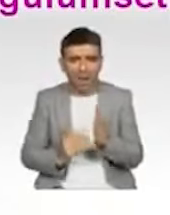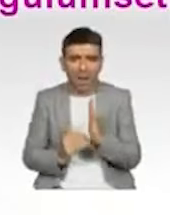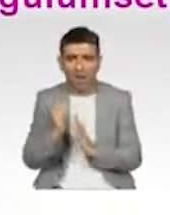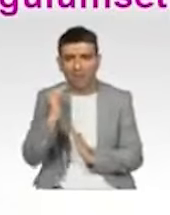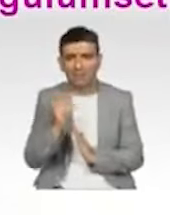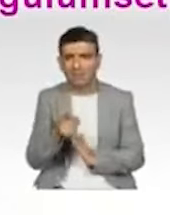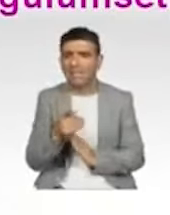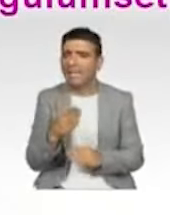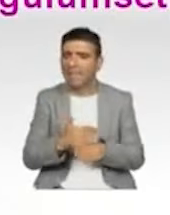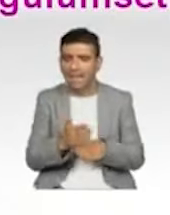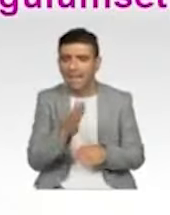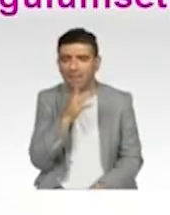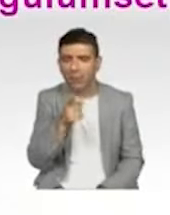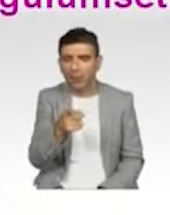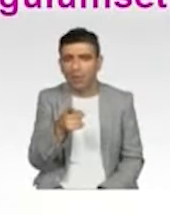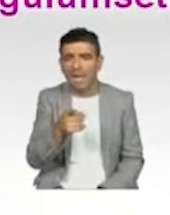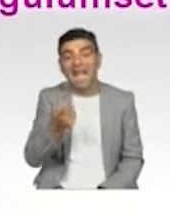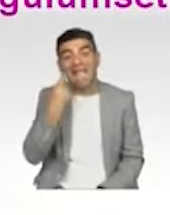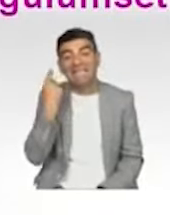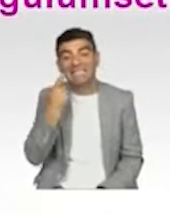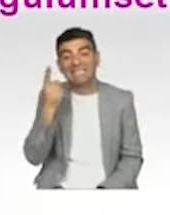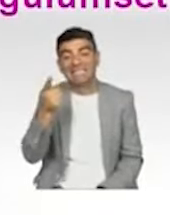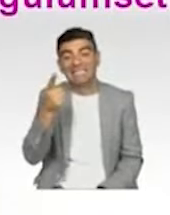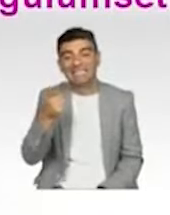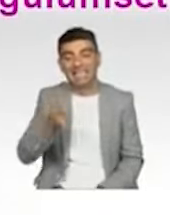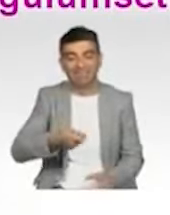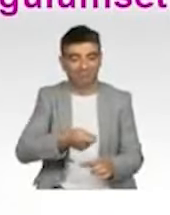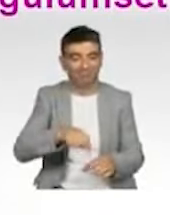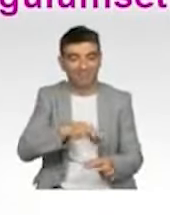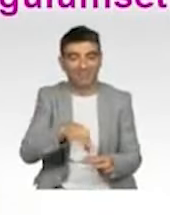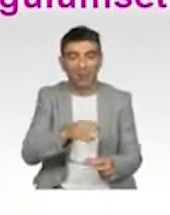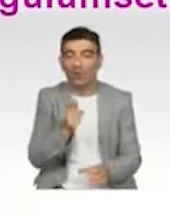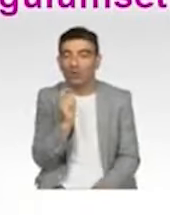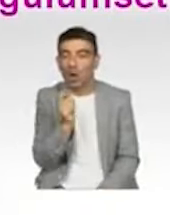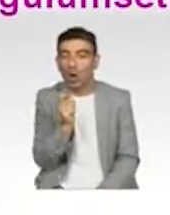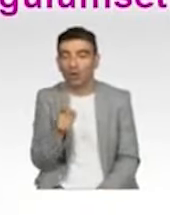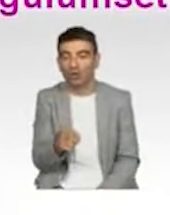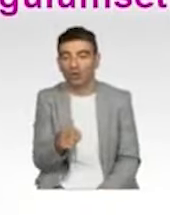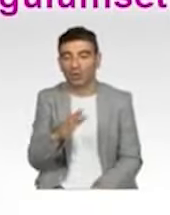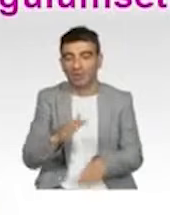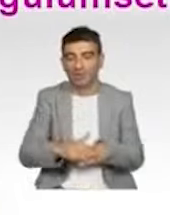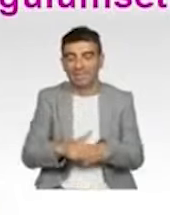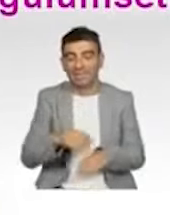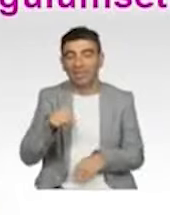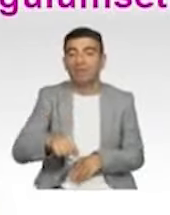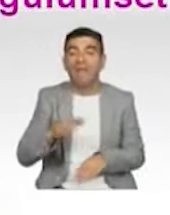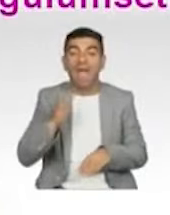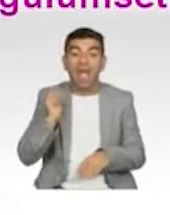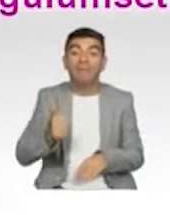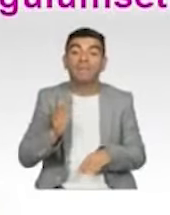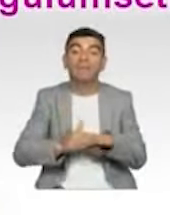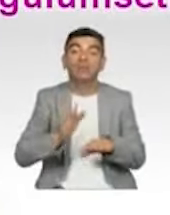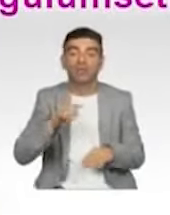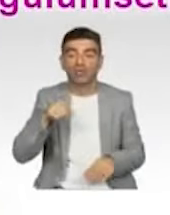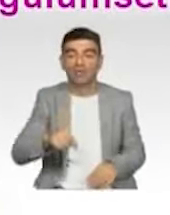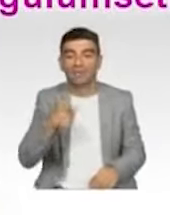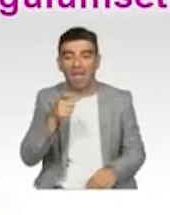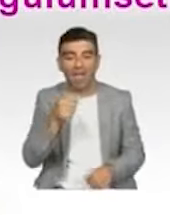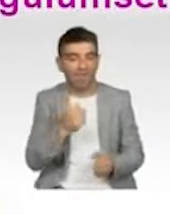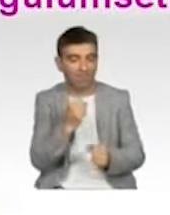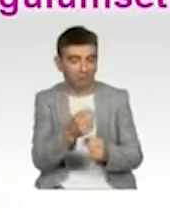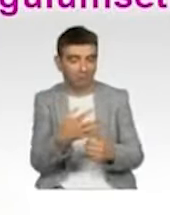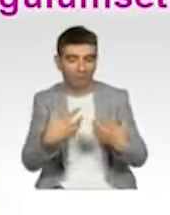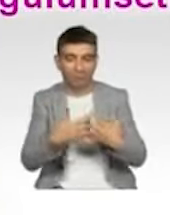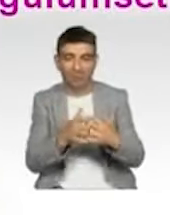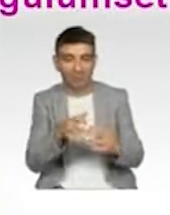çok sağlıklı. Niye biliyor musun hocam? Çünkü eskiden cezvede yapılıyordu kahve, zordu yapılması. Hmm. Öyle her zaman yapılmıyordu ama şimdi kahve makineleri var ya, çok